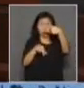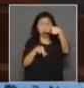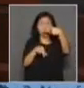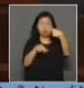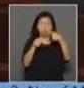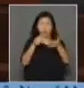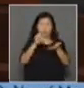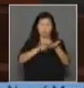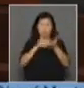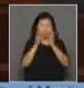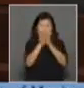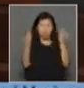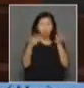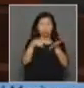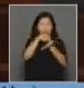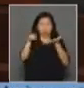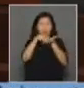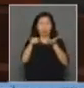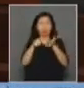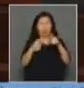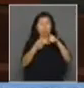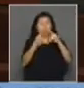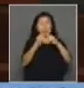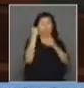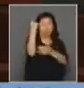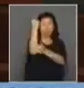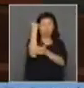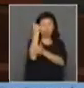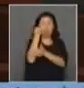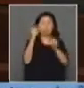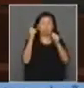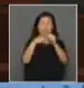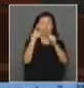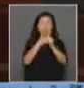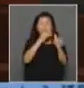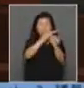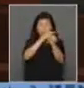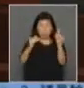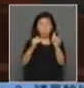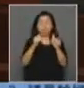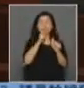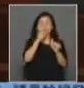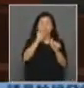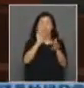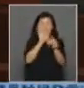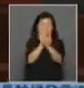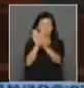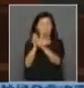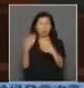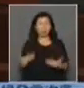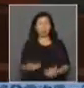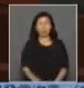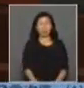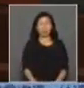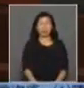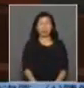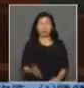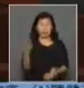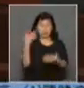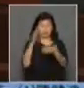了一篇文叫做《公民抗命的最大殺傷力武器》，即是說差不多兩年前的主